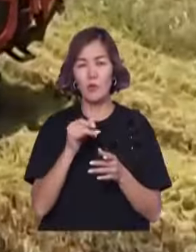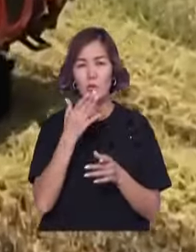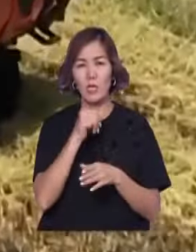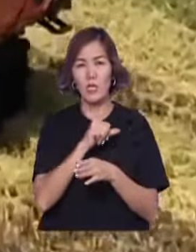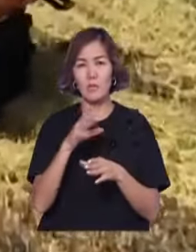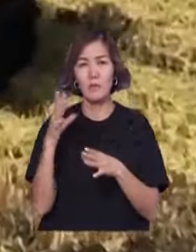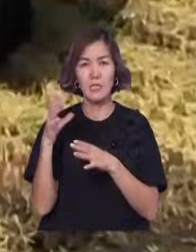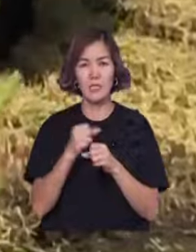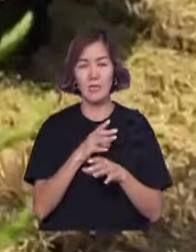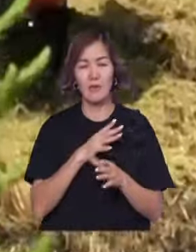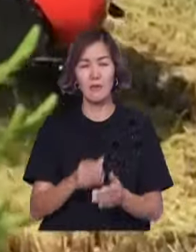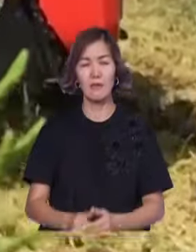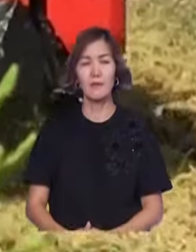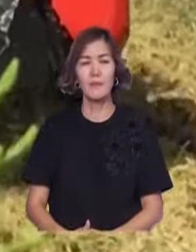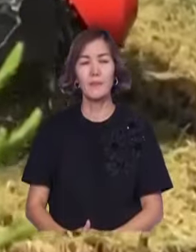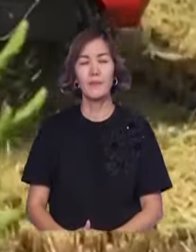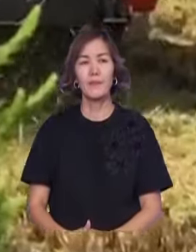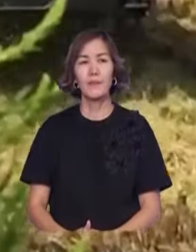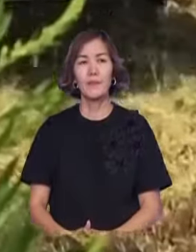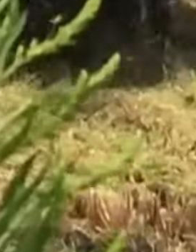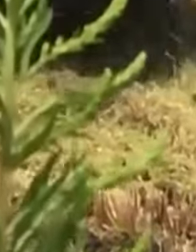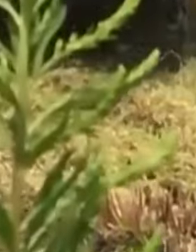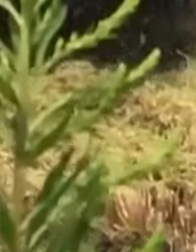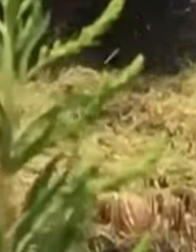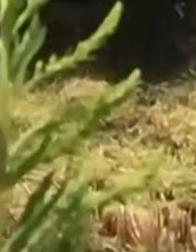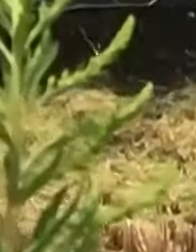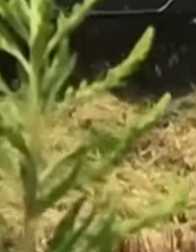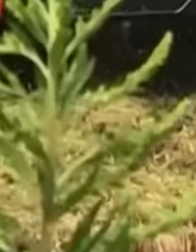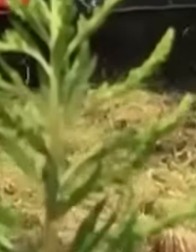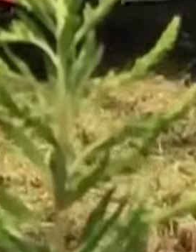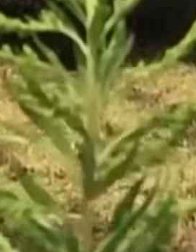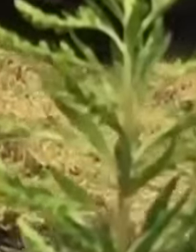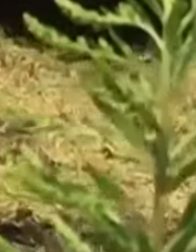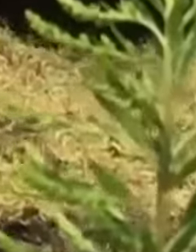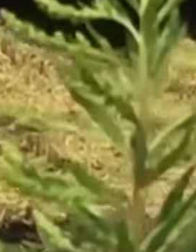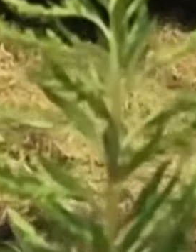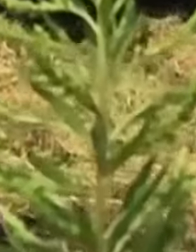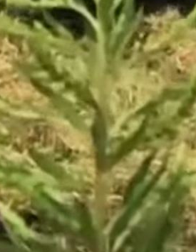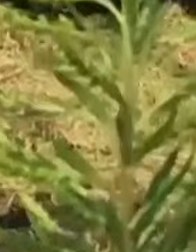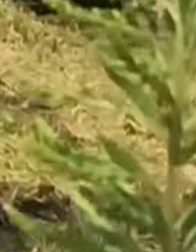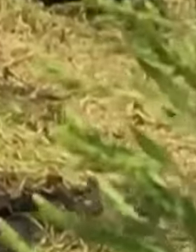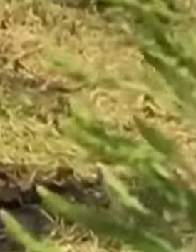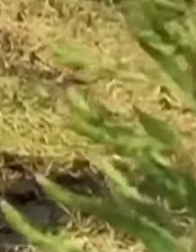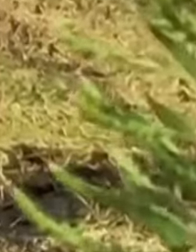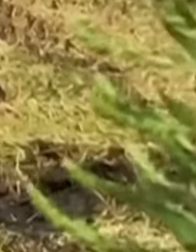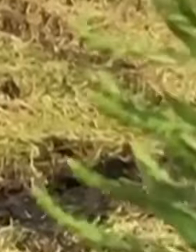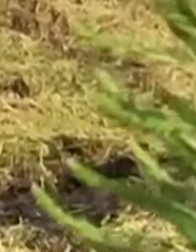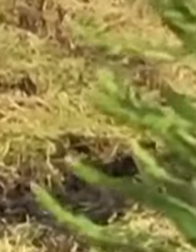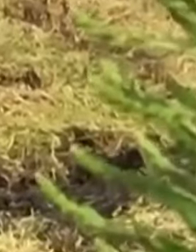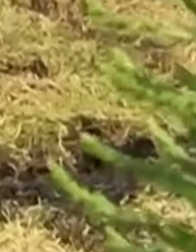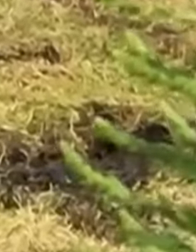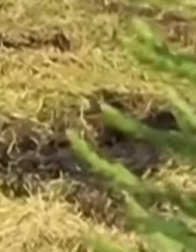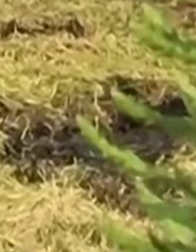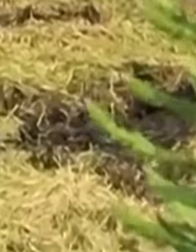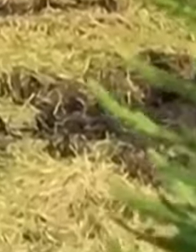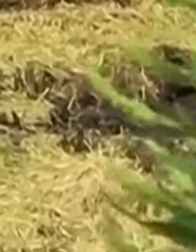көлемі қысқарған. Жаһан жаңалықтарын ғаламтор ақпараттарымен дайындаған Айгерім Айтмолда, Серік Базылханұлы, Жетісу